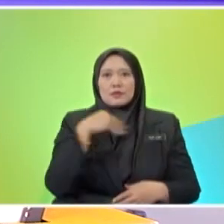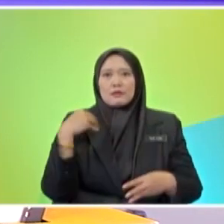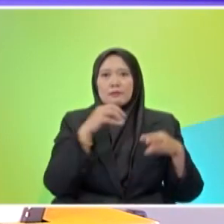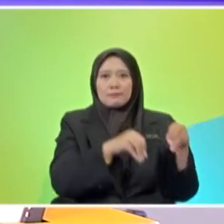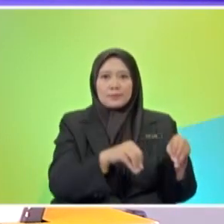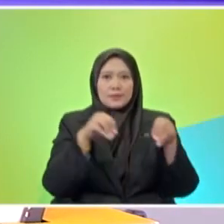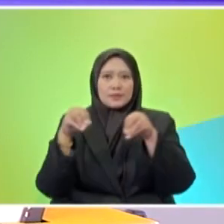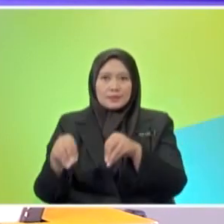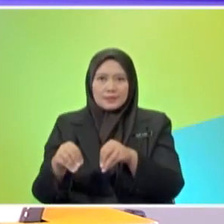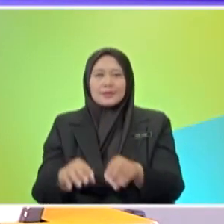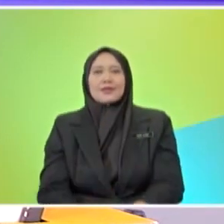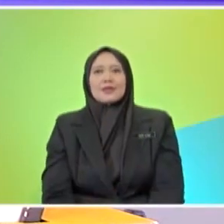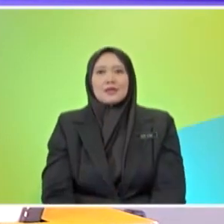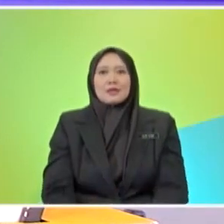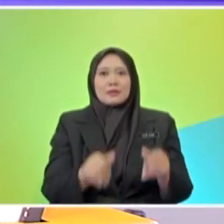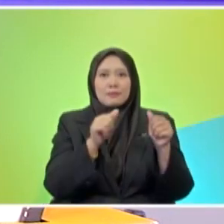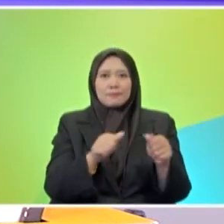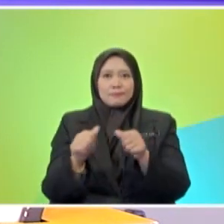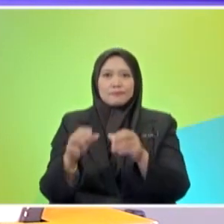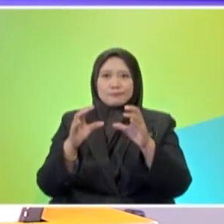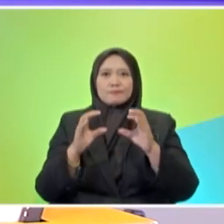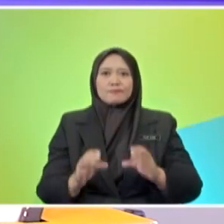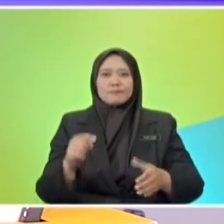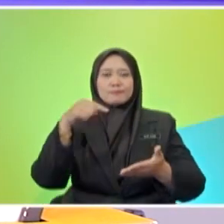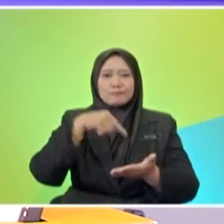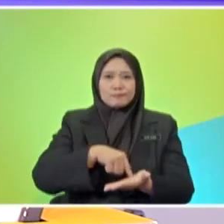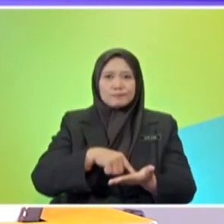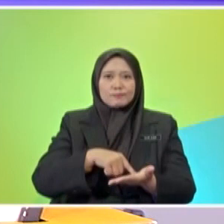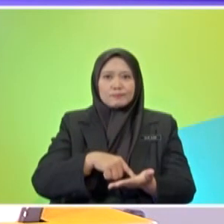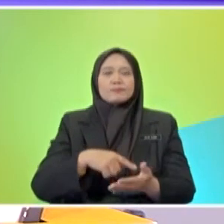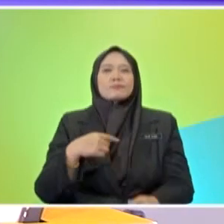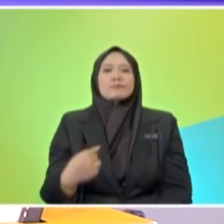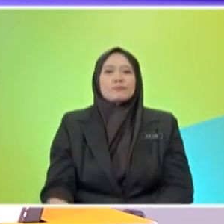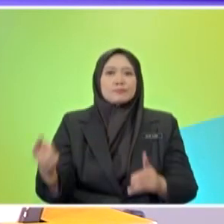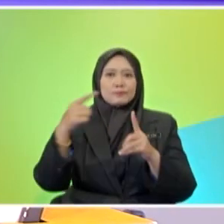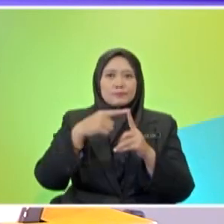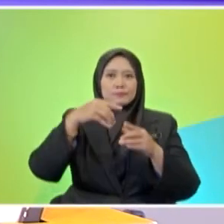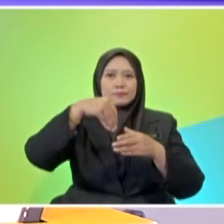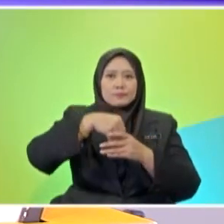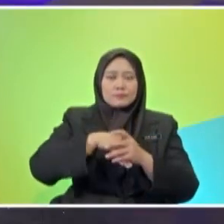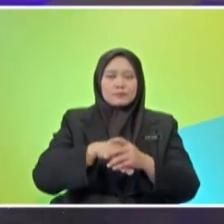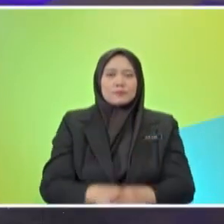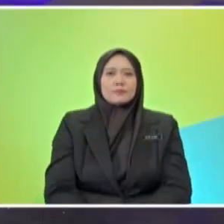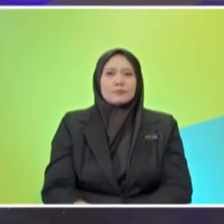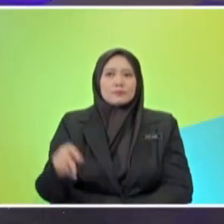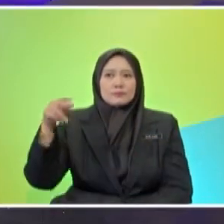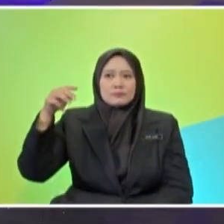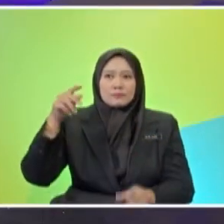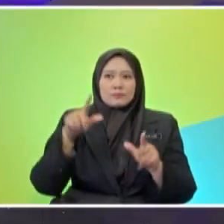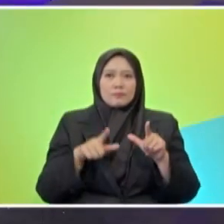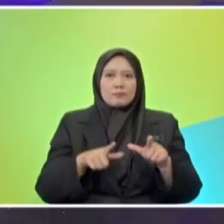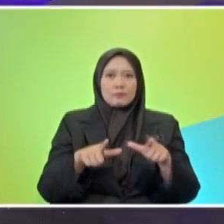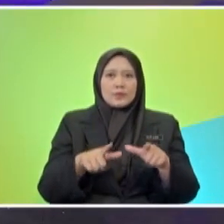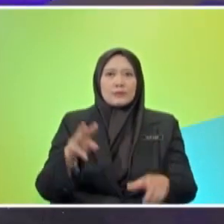Okey, jom. Tadi mudah saja kan? Step pertama tadi kena buat apa? Langkah pertama kita kena sambungkan dulu cikgu.